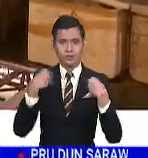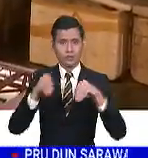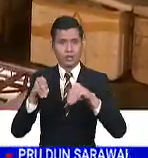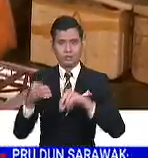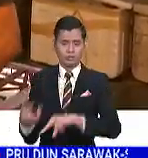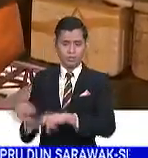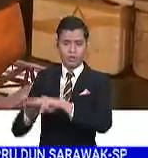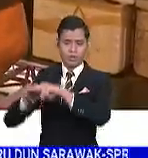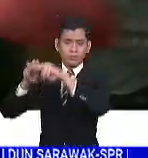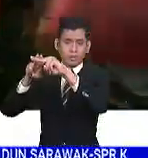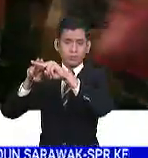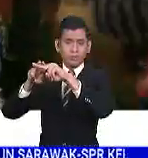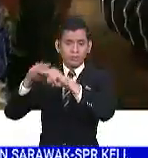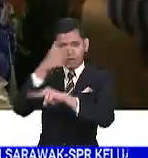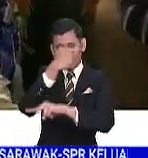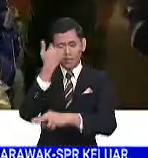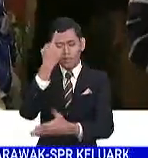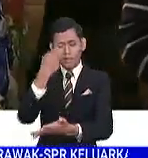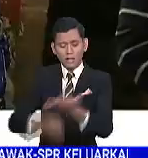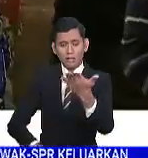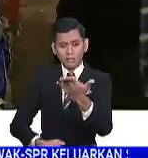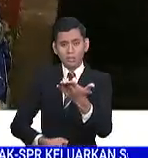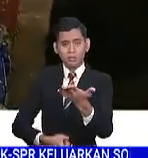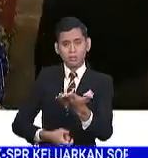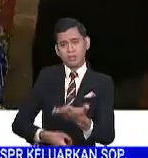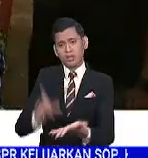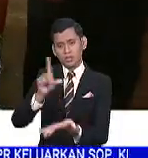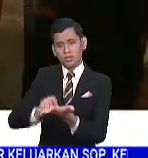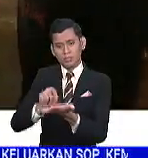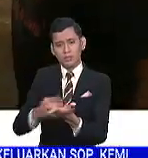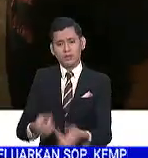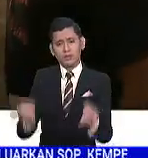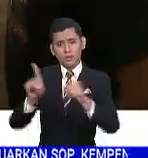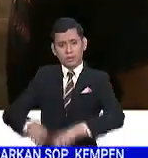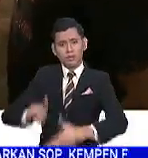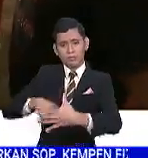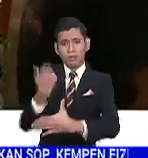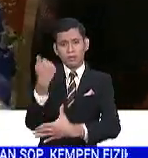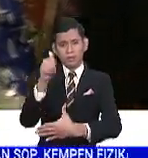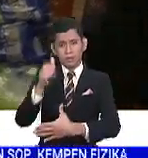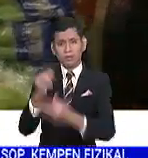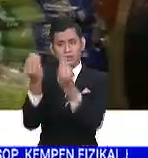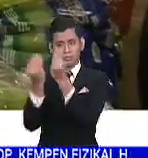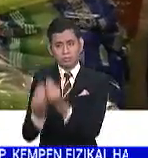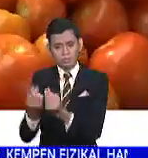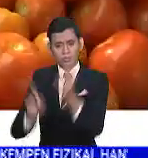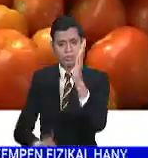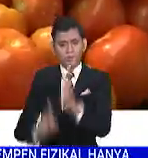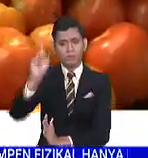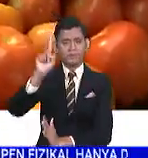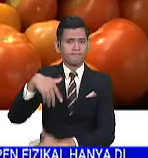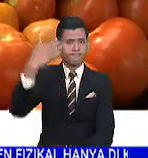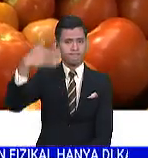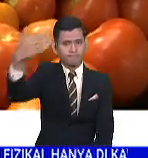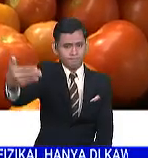meningkat. Jelas mereka, kenaikan harga kos berlaku sejak Oktober lalu dan terus mencatatkan kenaikan dari